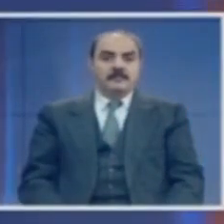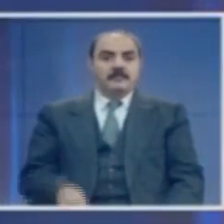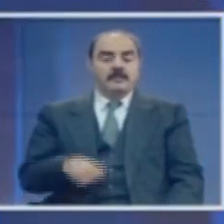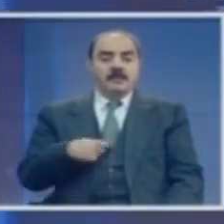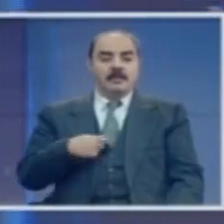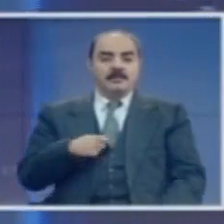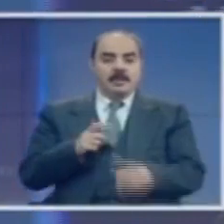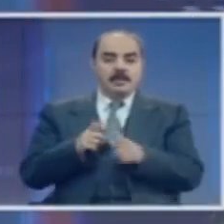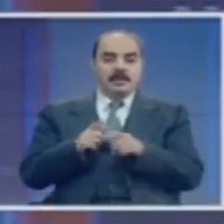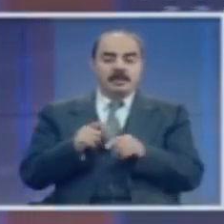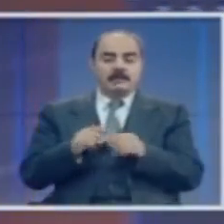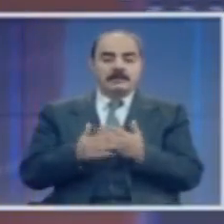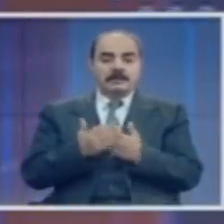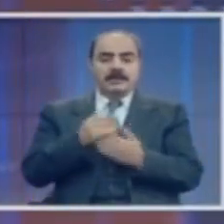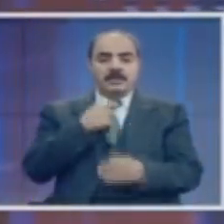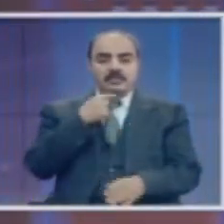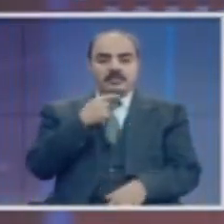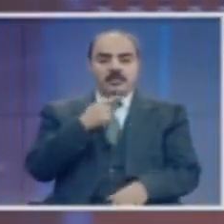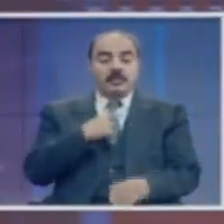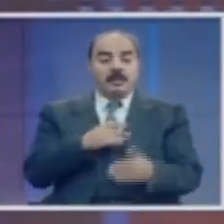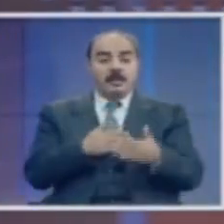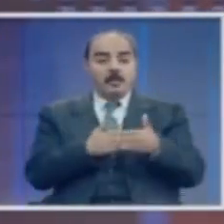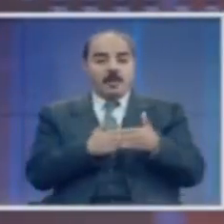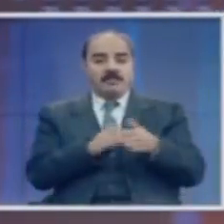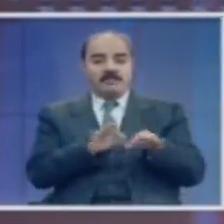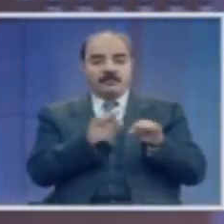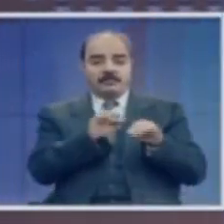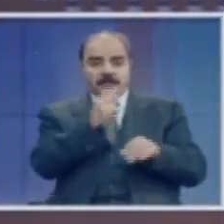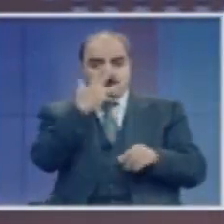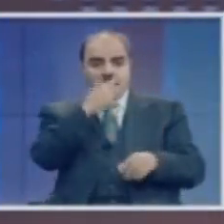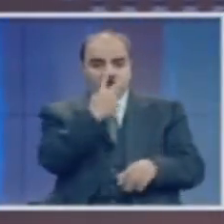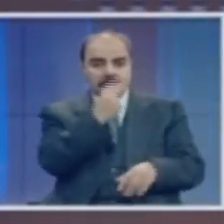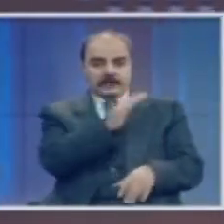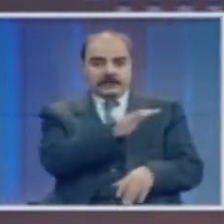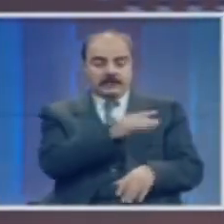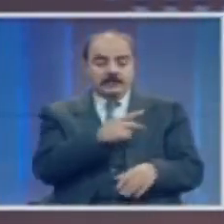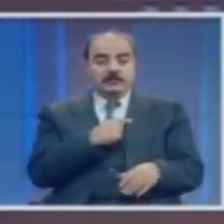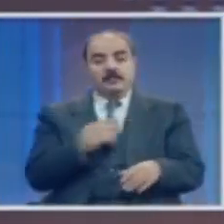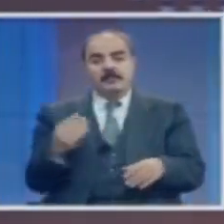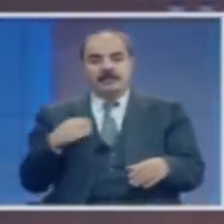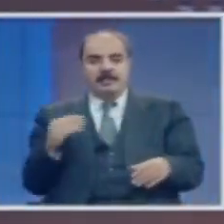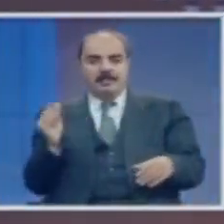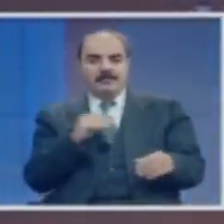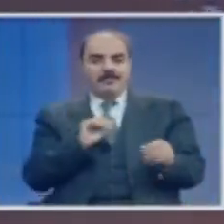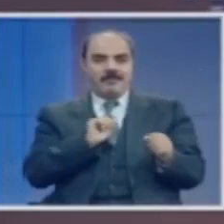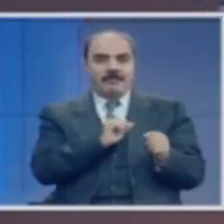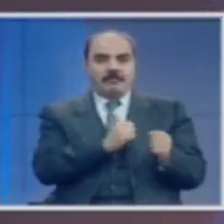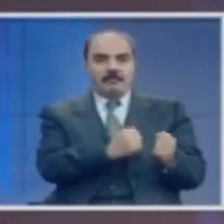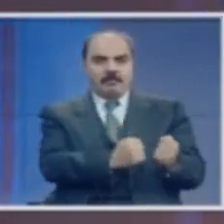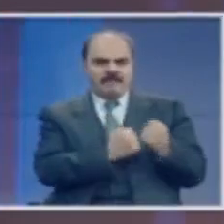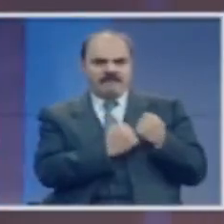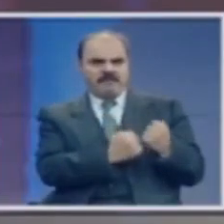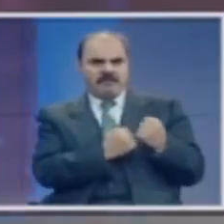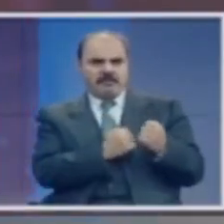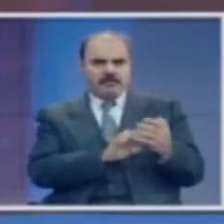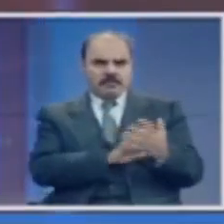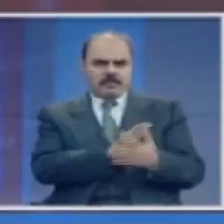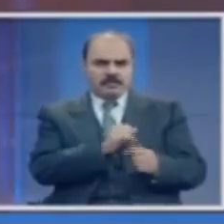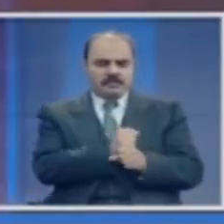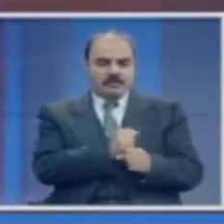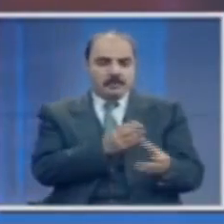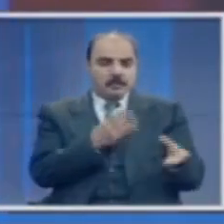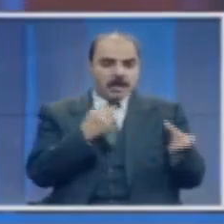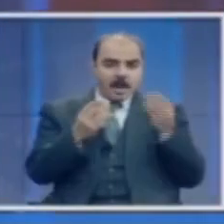أعلن الرئيس الأمريكي المنتخب جو بايدن أن الموظفين الذين عينهم الرئيس المنتهي ولايته دونالد ترامب في